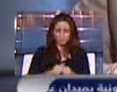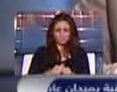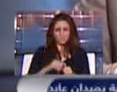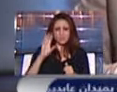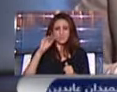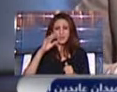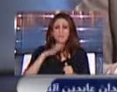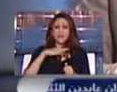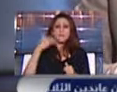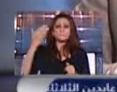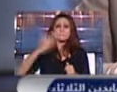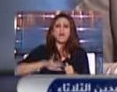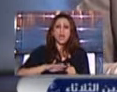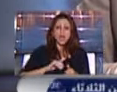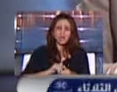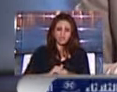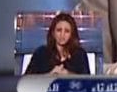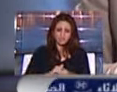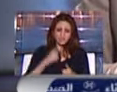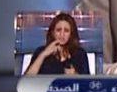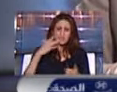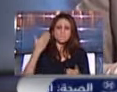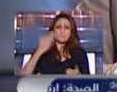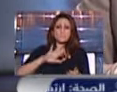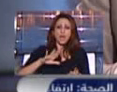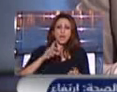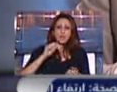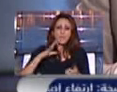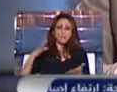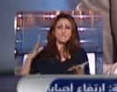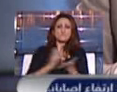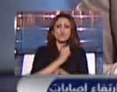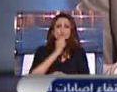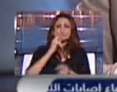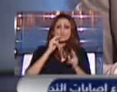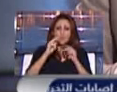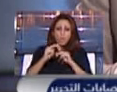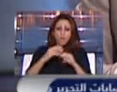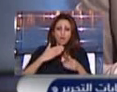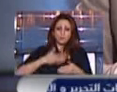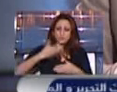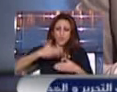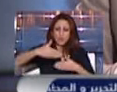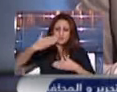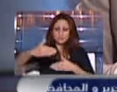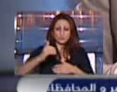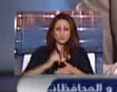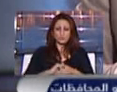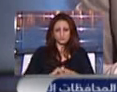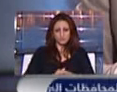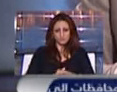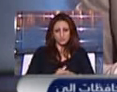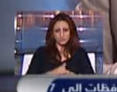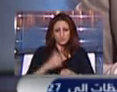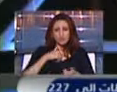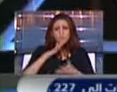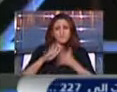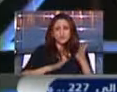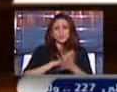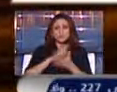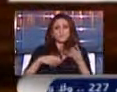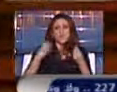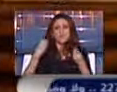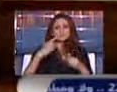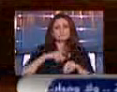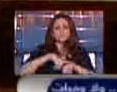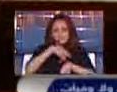مقتل. قتلت اي فرصه للحوار او التقدم. وهنعيش في العك ده لفترات طويله